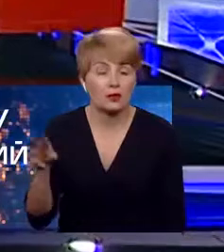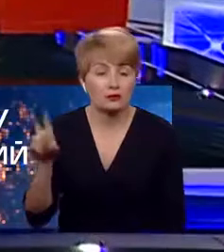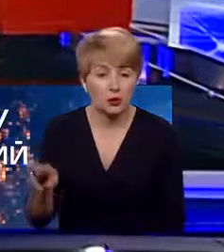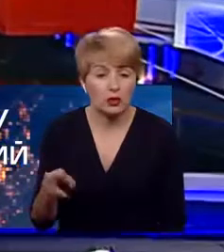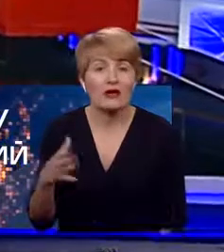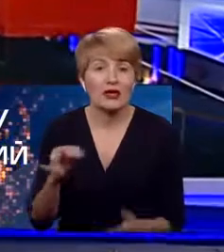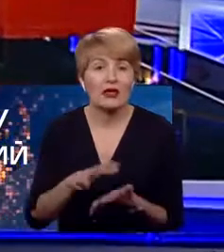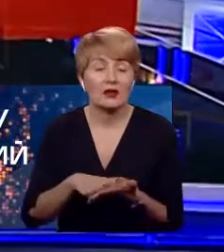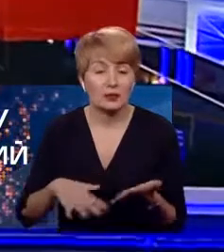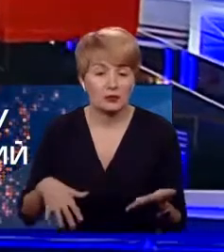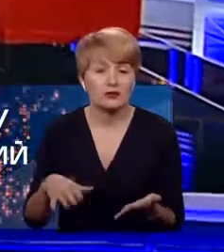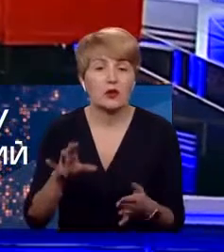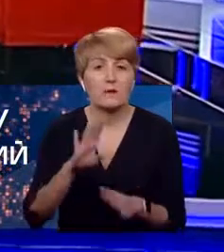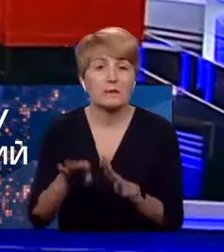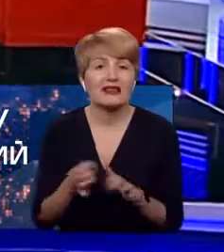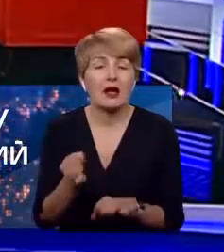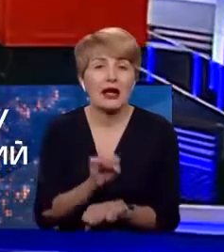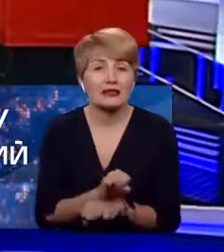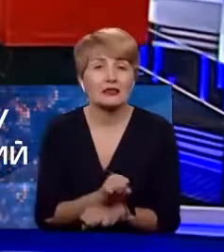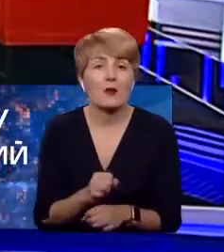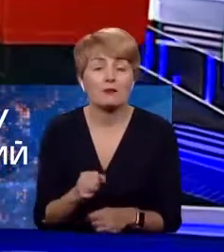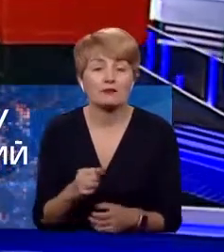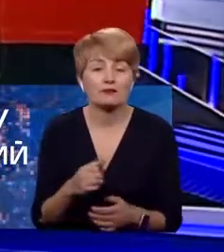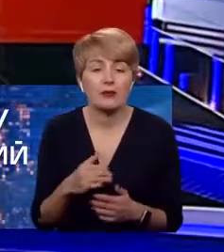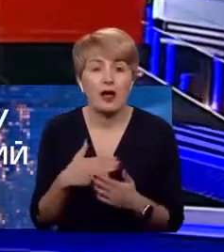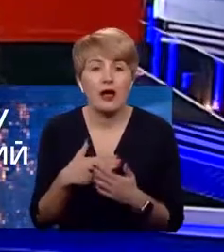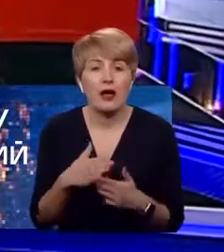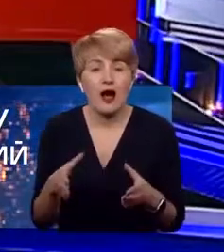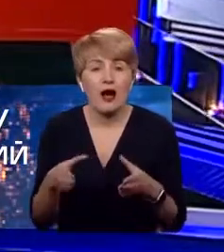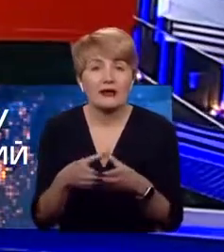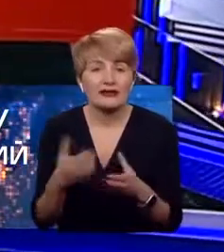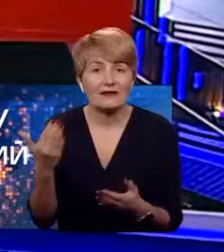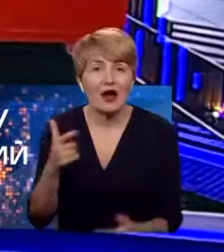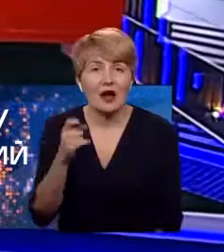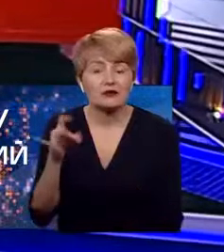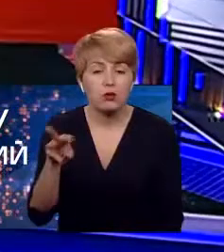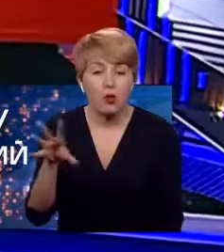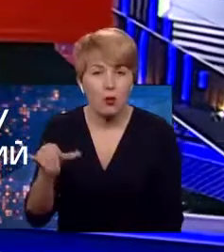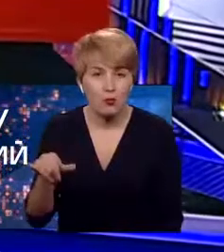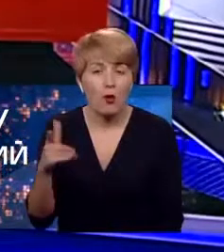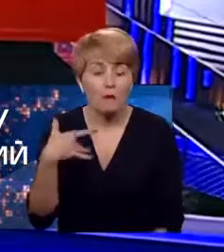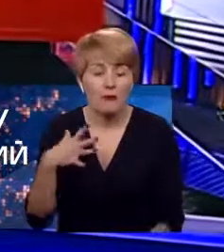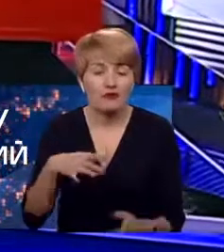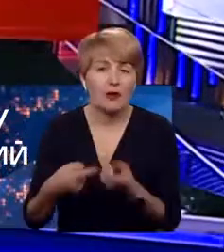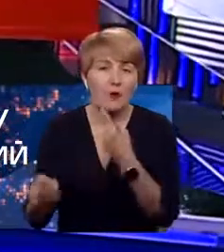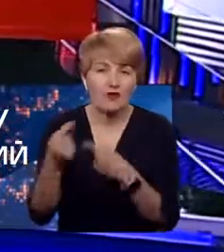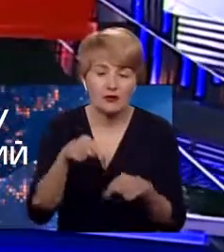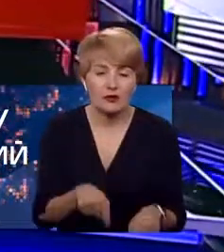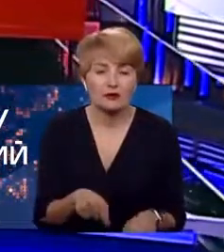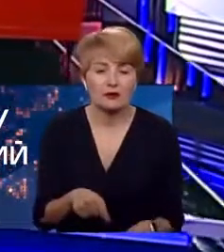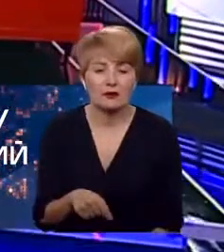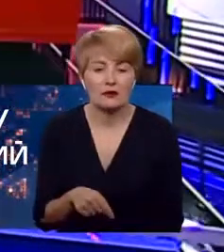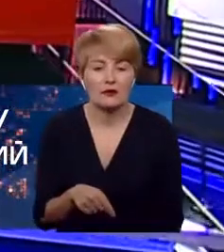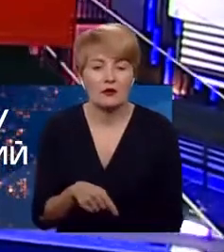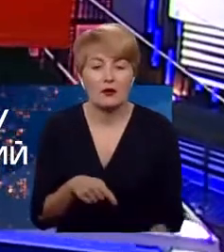І зараз під арештом знаходяться активи «Газпрому» в Європейському Союзі, які ми збираємося повернути до України. Швейцарський суд позавчора